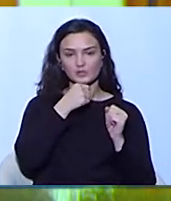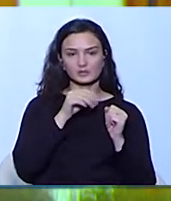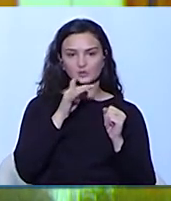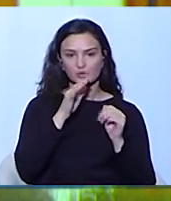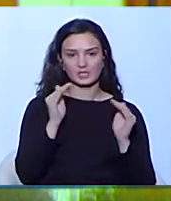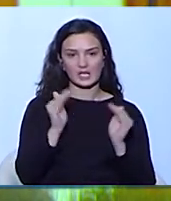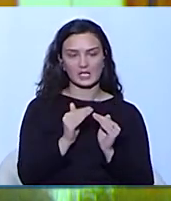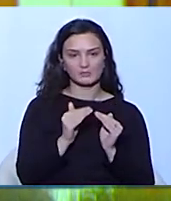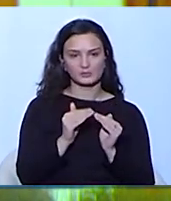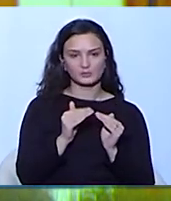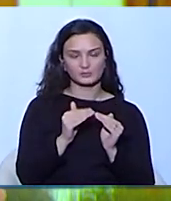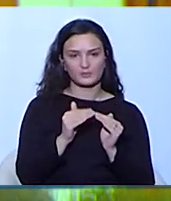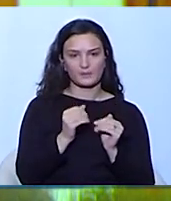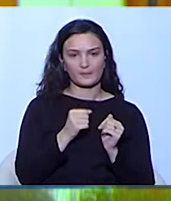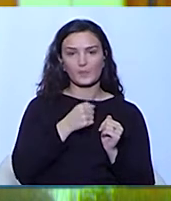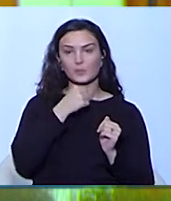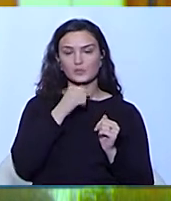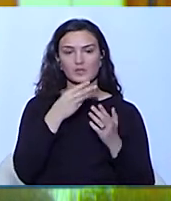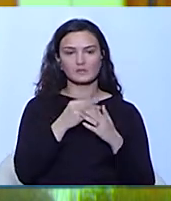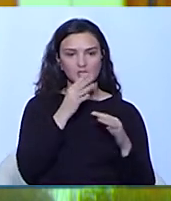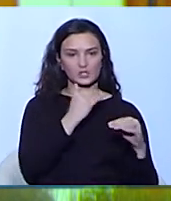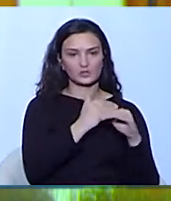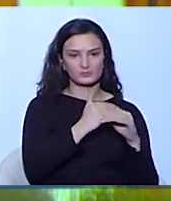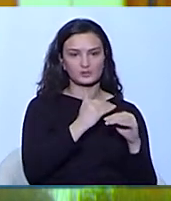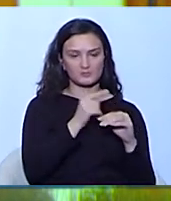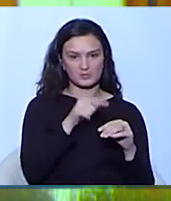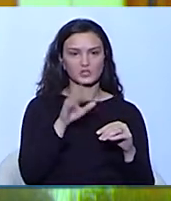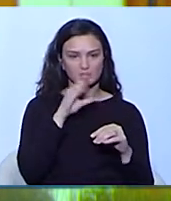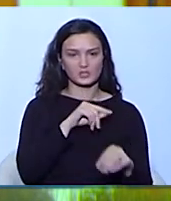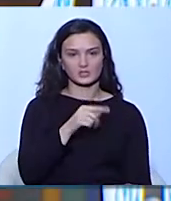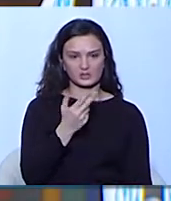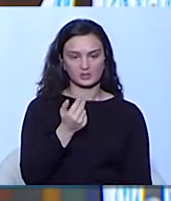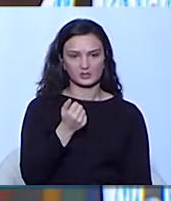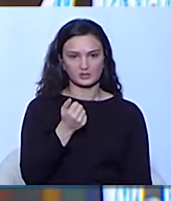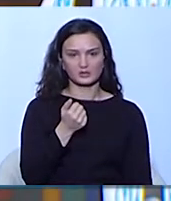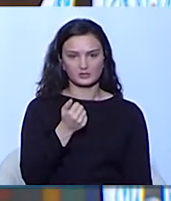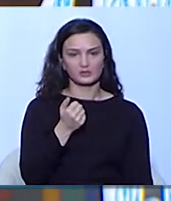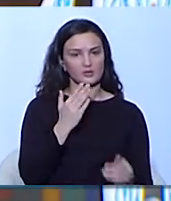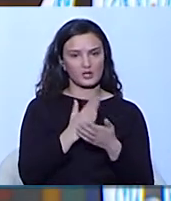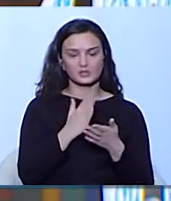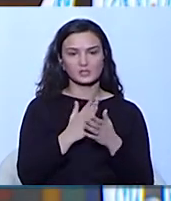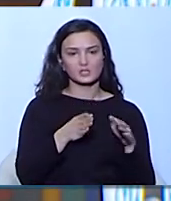დრო გაატაროს უფროსთან და მეტი დრო გაატაროს თანატოლებთან, მაშინაც კი არსებობს